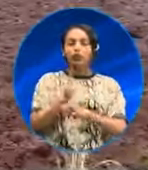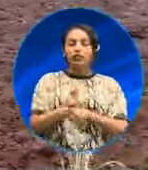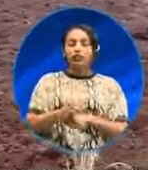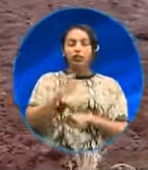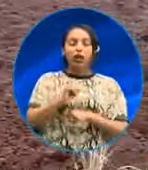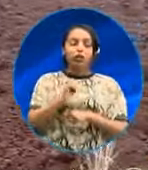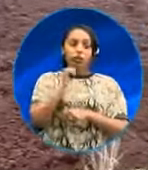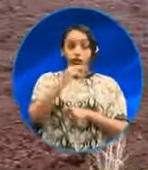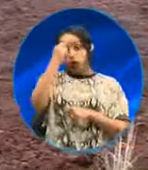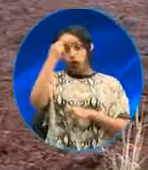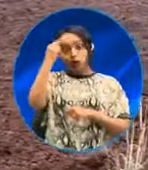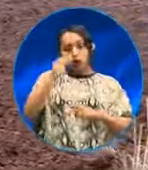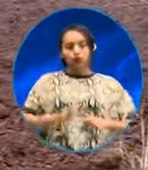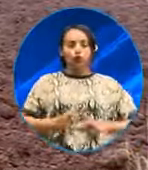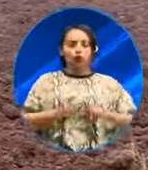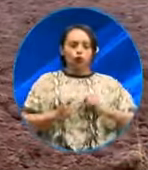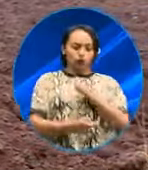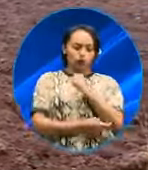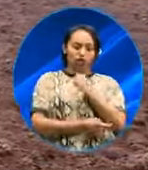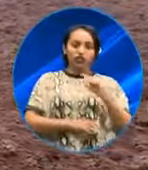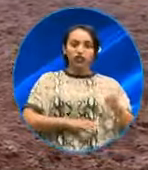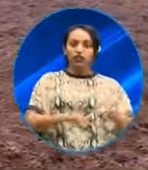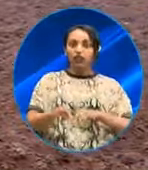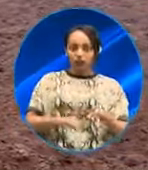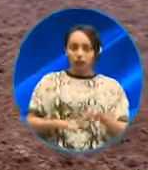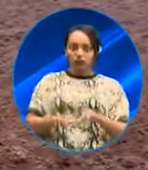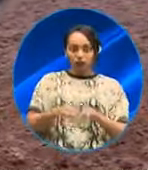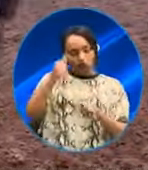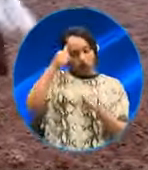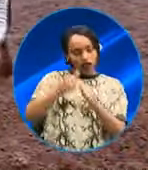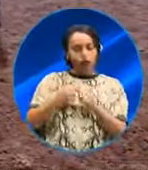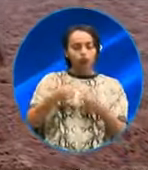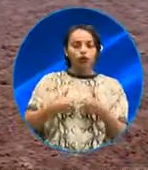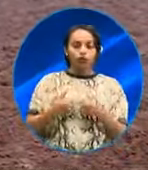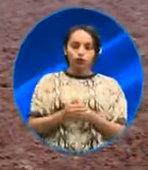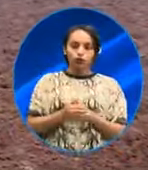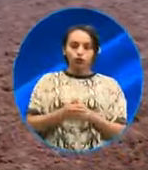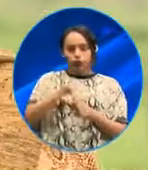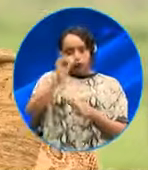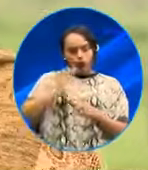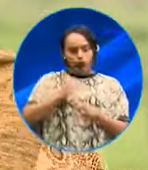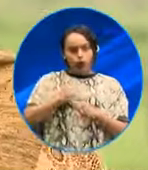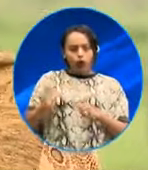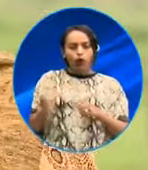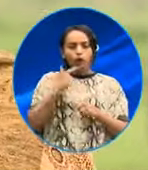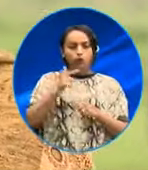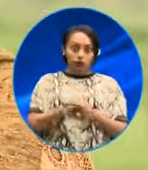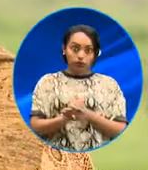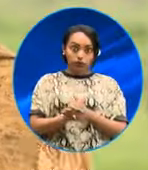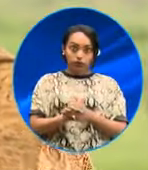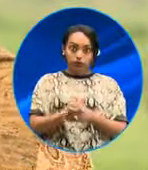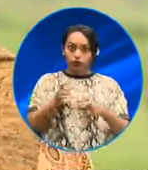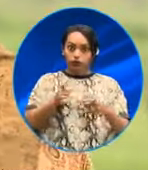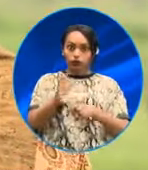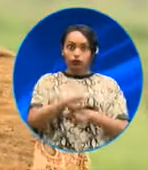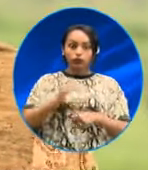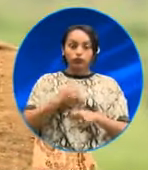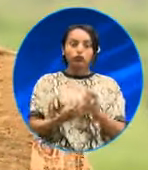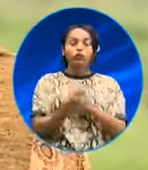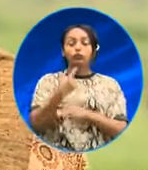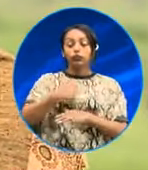በአግባቡ ባለማግኘታቸው ኑሯቸውን ፈታኝ እንዳደረገባቸው ያስታውሳሉ። ከብቶቻችንን ሆይ ብለን ነው የምናስተዳድር